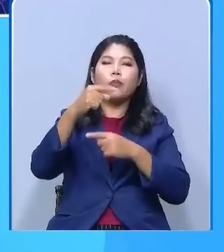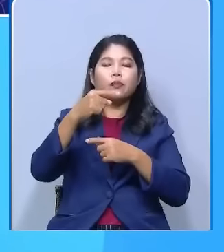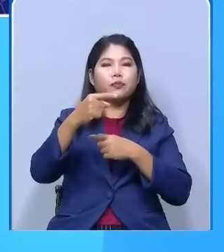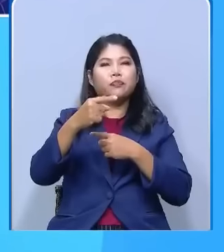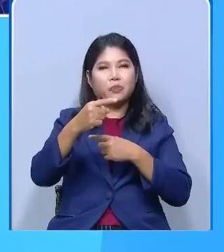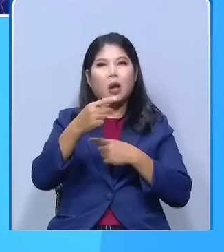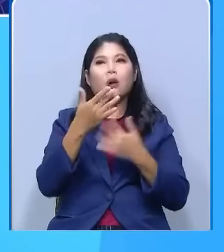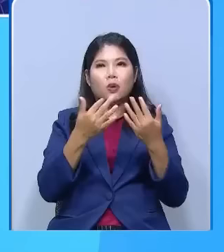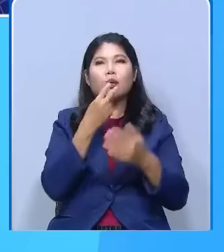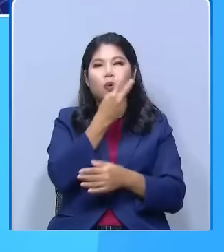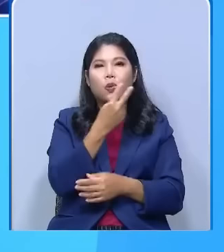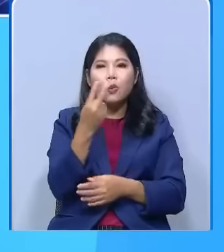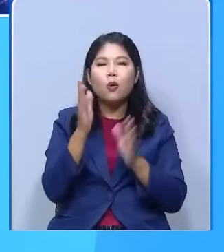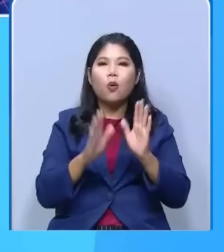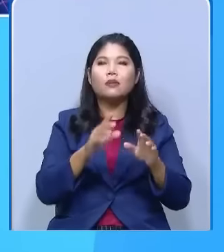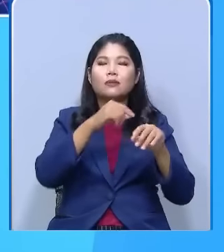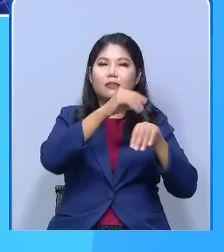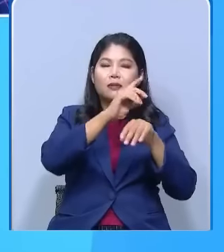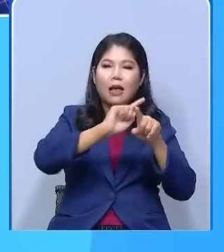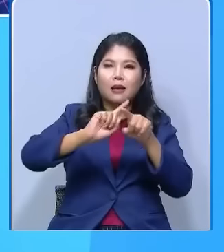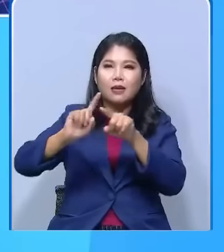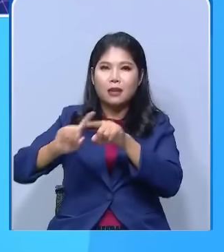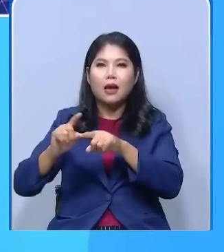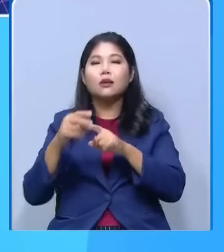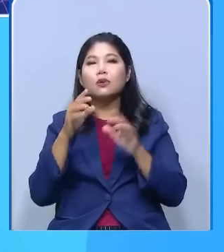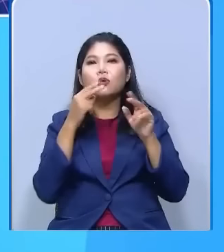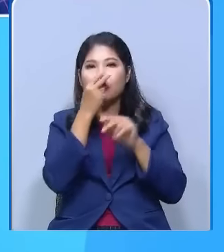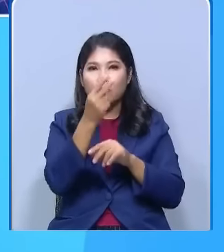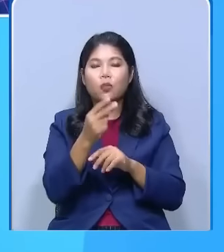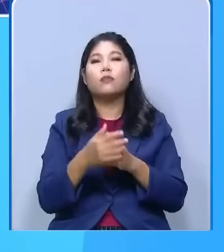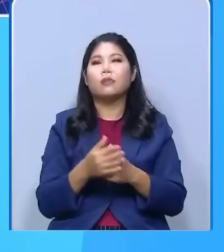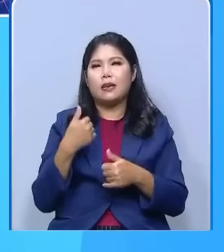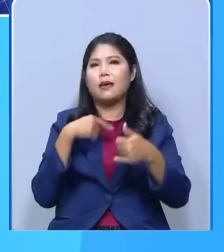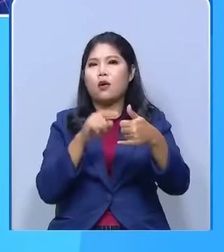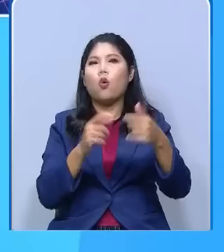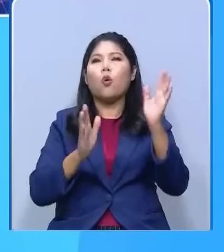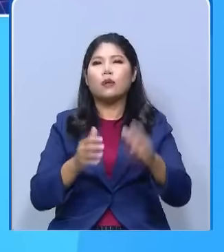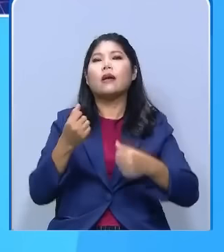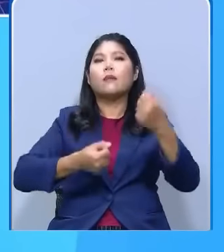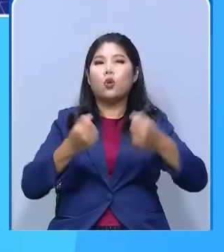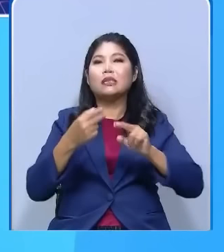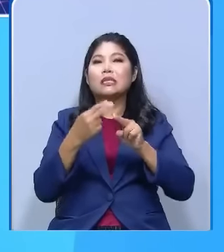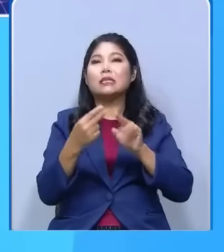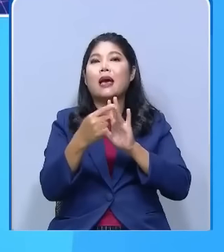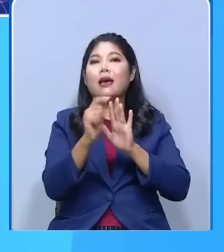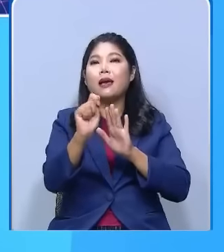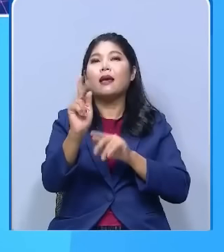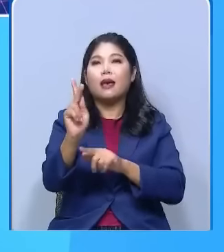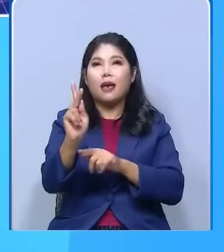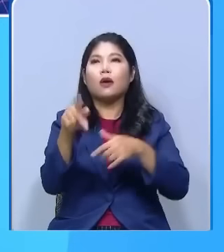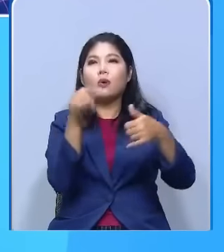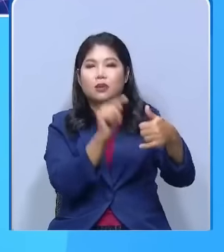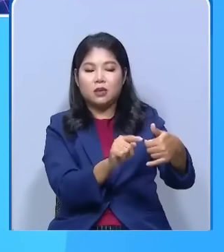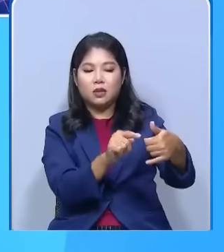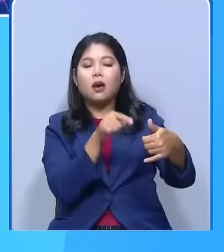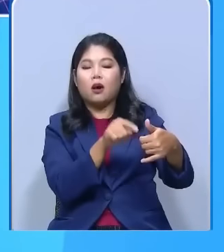จับตาหลายคนหลายวงการรวมไปถึงนายเอกด้วยไงคนขับรถของบอสพอลไงเด ี๋ ยวบอกว่าก็เป็นอีกคนนึง